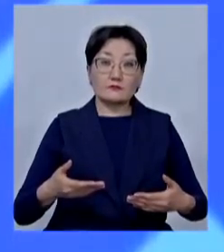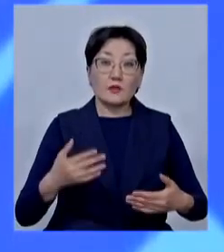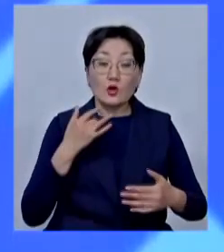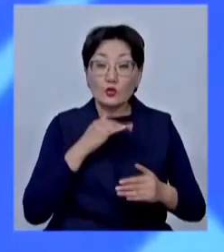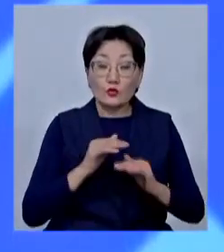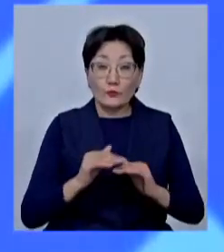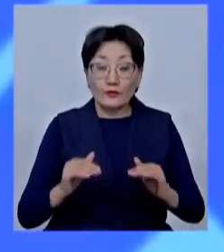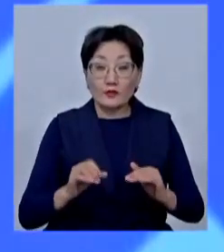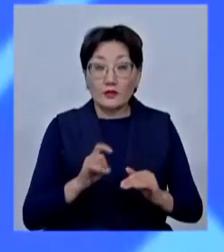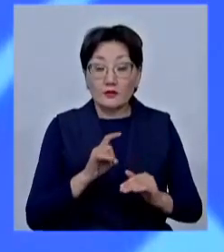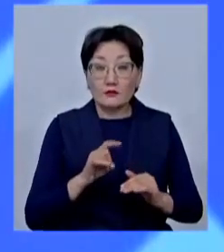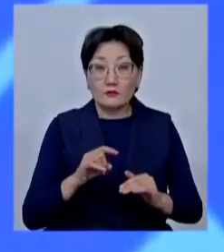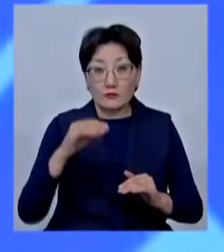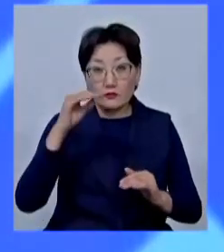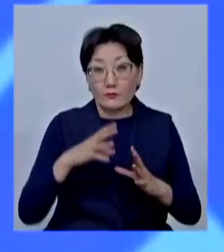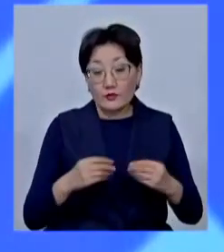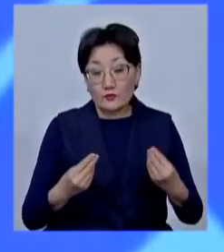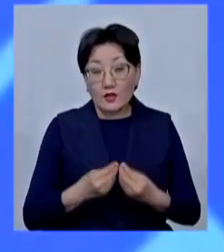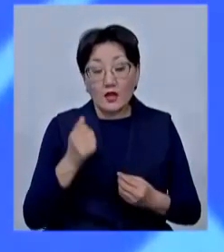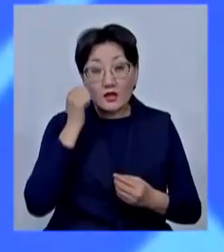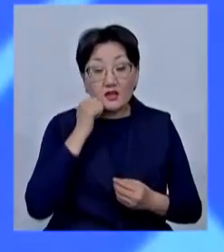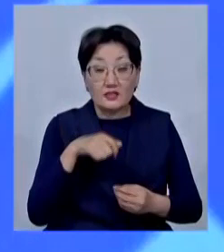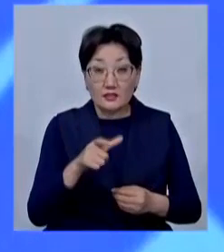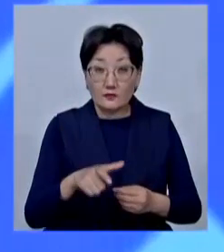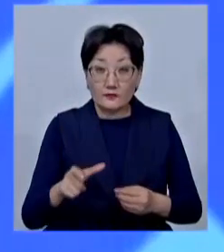көпбалалы ата-аналарға, қарттарға және